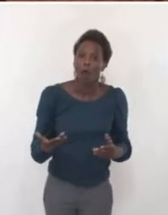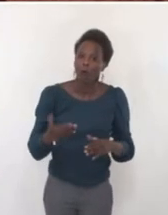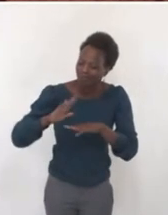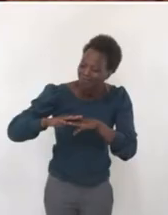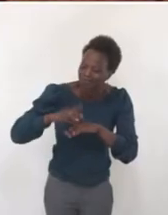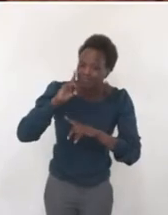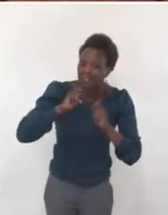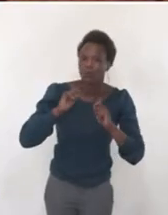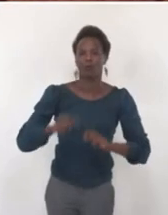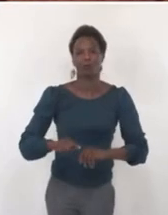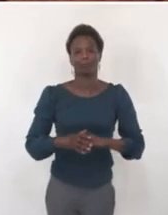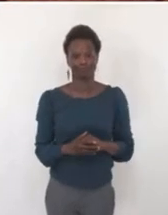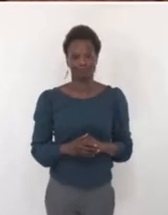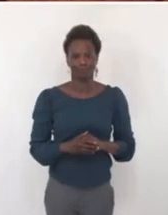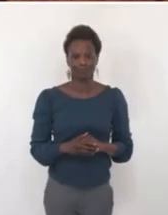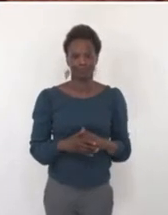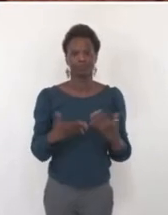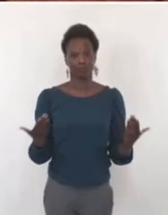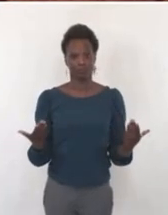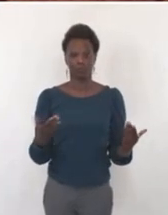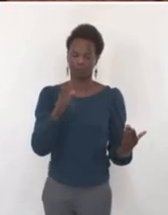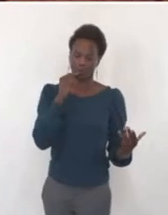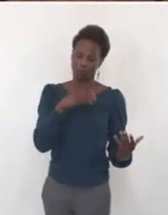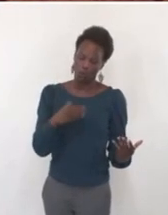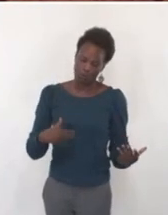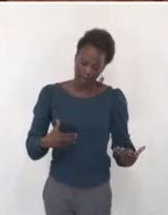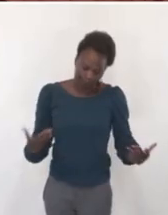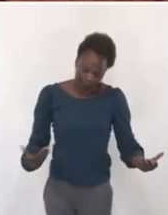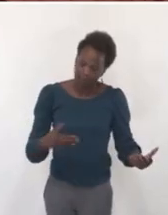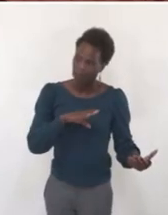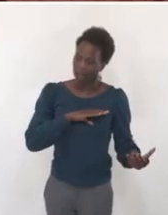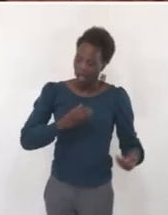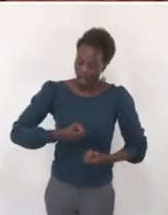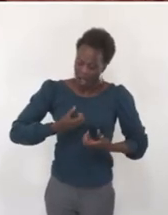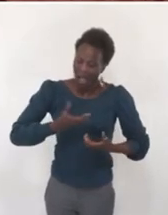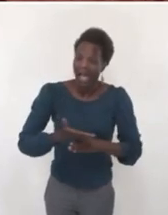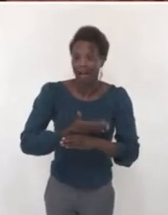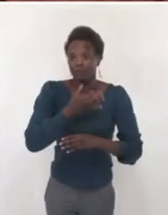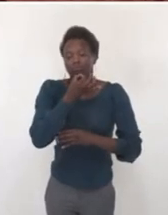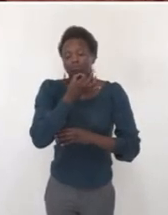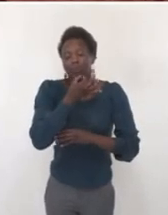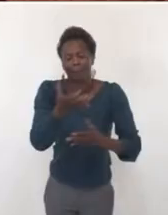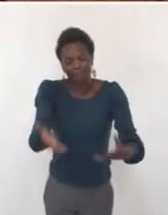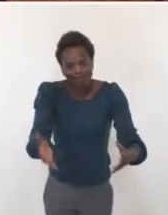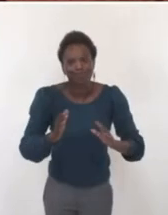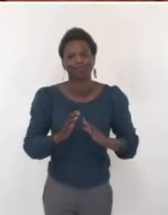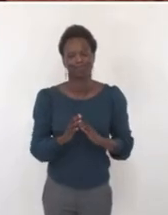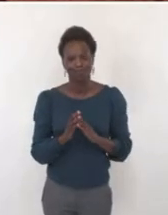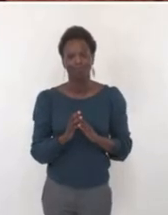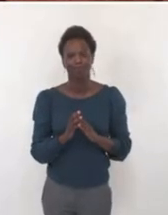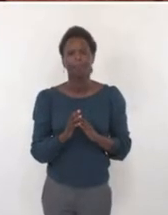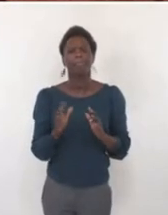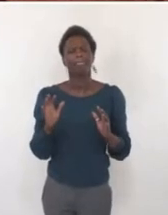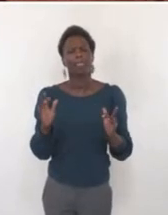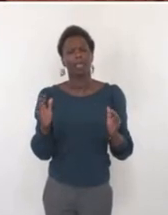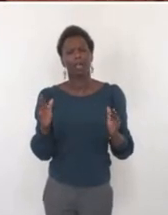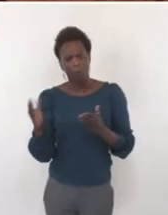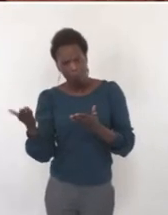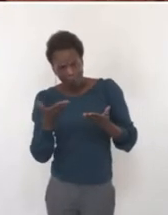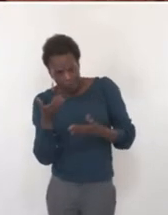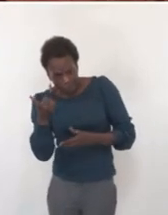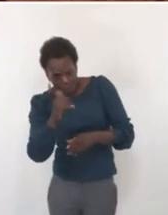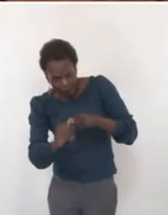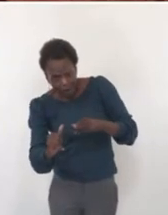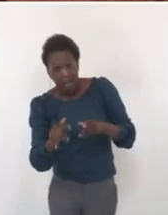précautions. Je voudrais enfin, monsieur le maire, puisqu'on a été privé de parole avant, vous dire qu'il y a eu une proposition, je crois que vous aviez faite, qui consistait